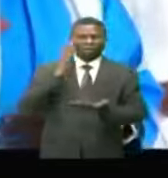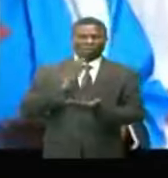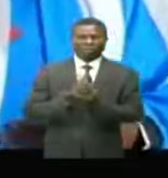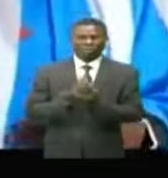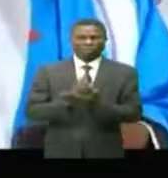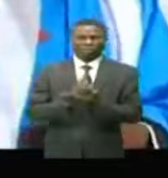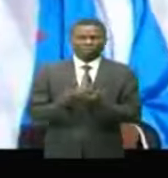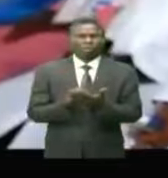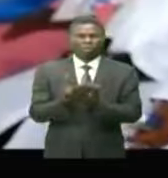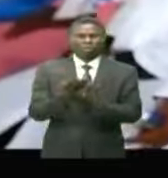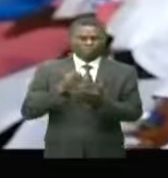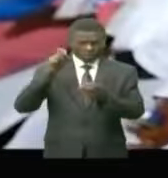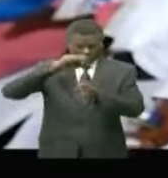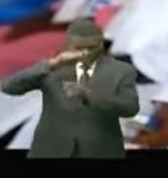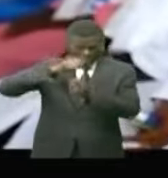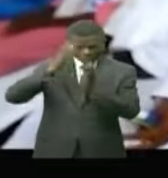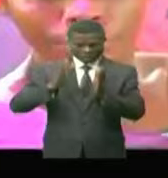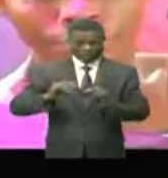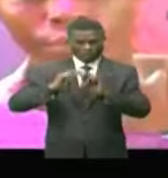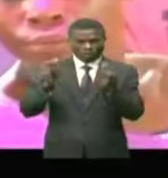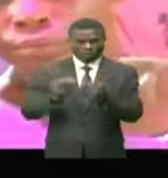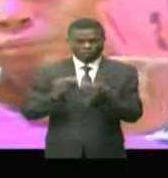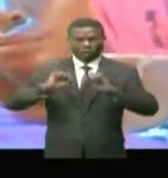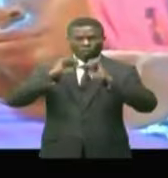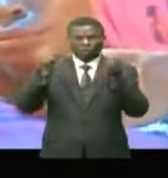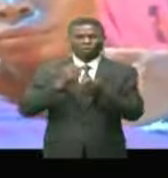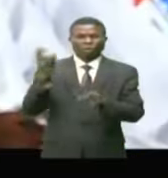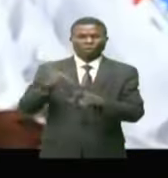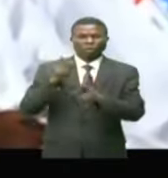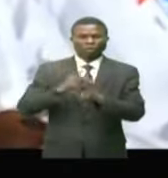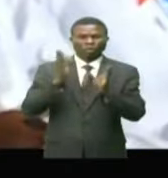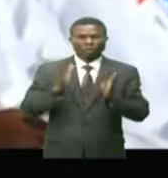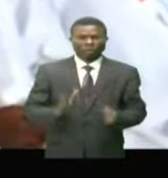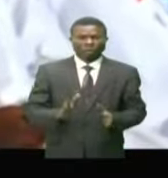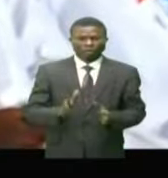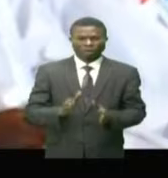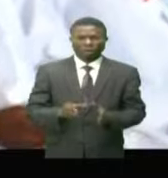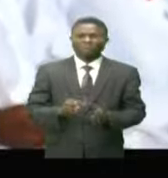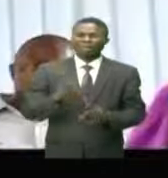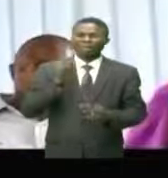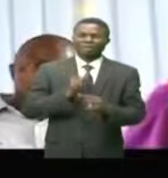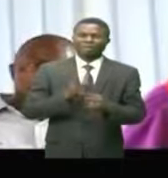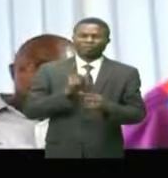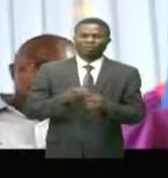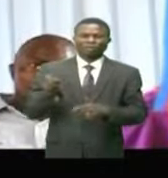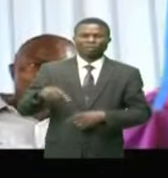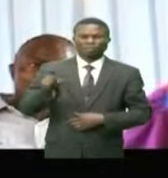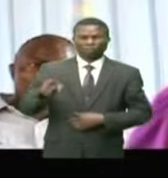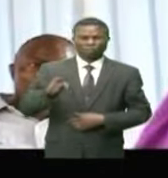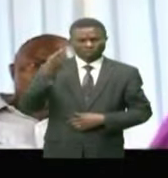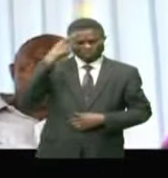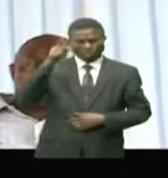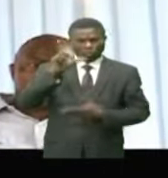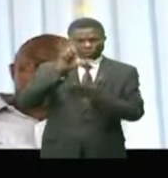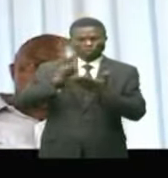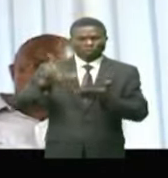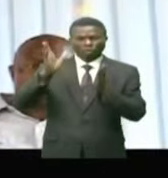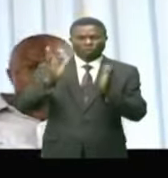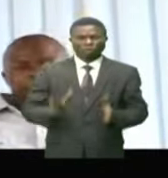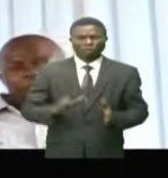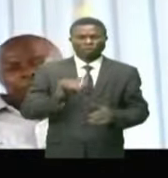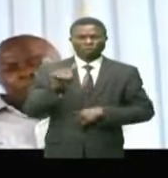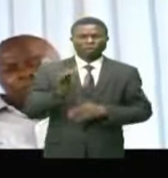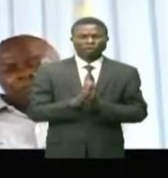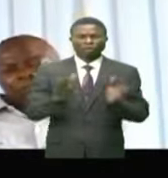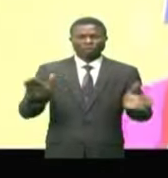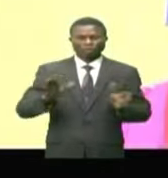des laborantins dans une catégorie socio-professionnelle qui, jusque-là, rare dans cette province. Pour Lucien Pakia Kandoubouchou, directeur